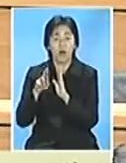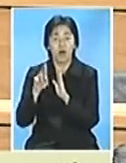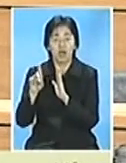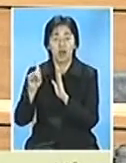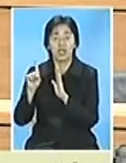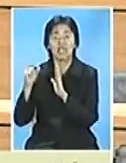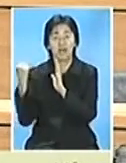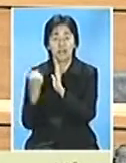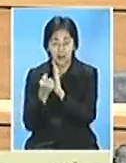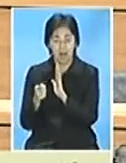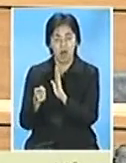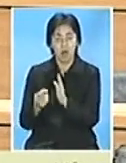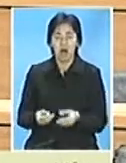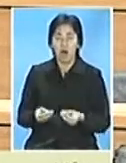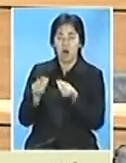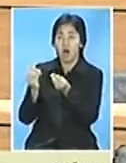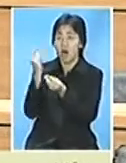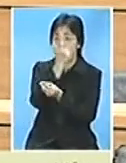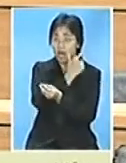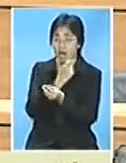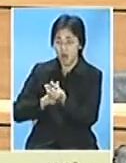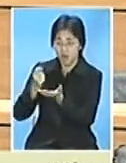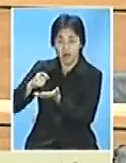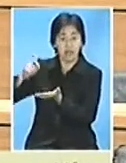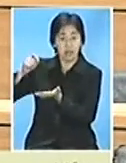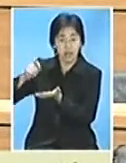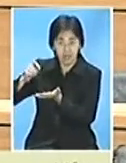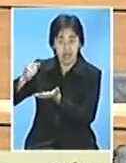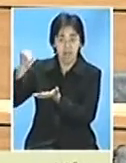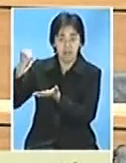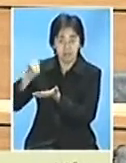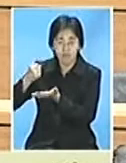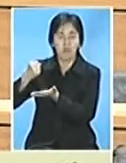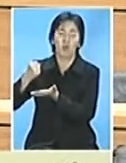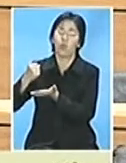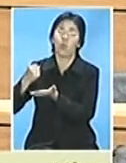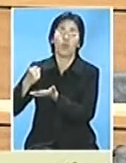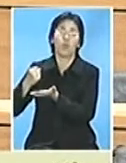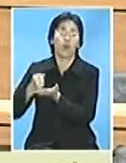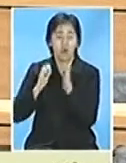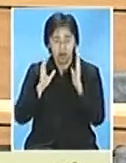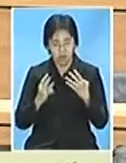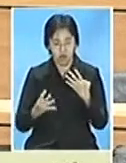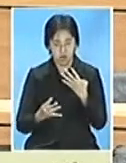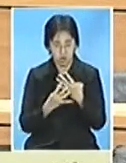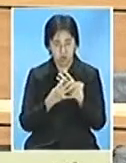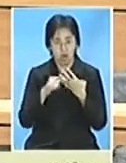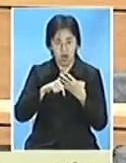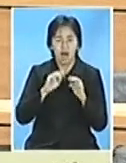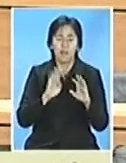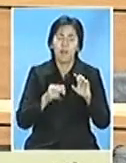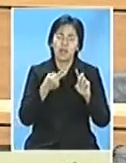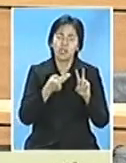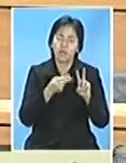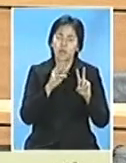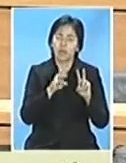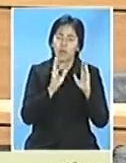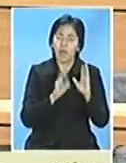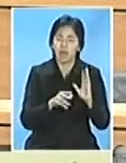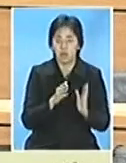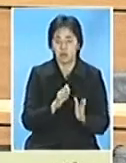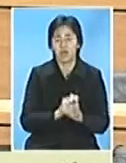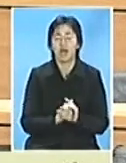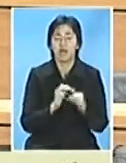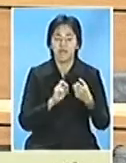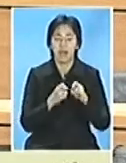อยเช่นนี้ให้พระบาทสมเด็จพระเจ้าอยู่หัวทรงลงพระปรมาภิไธยโดยมีนักโทษจำนวน 26,000 คนเป็น